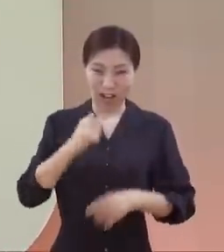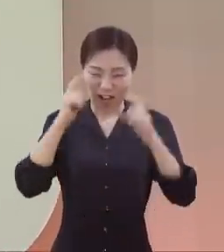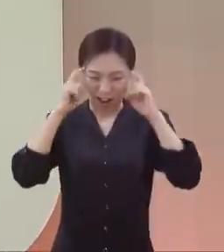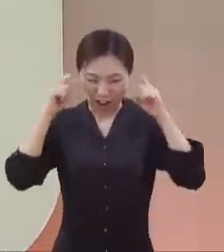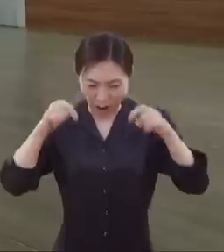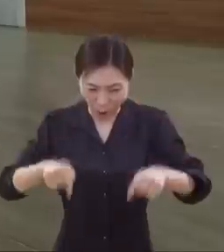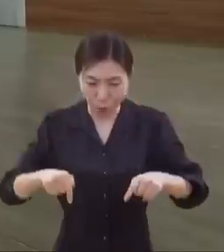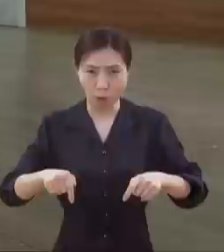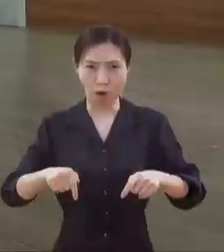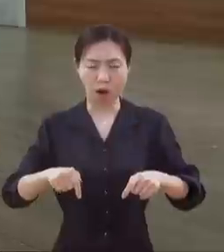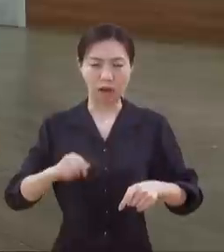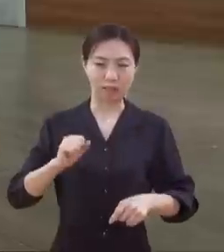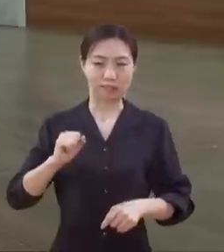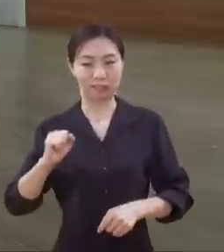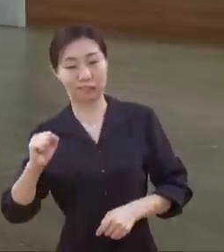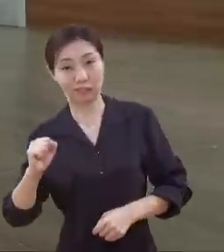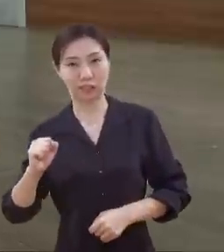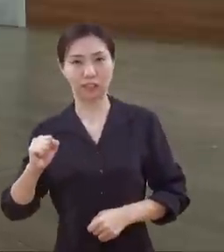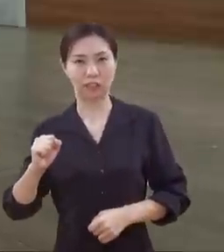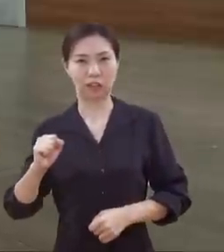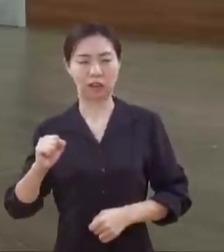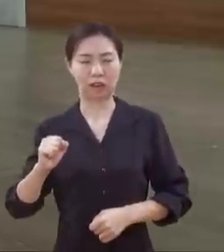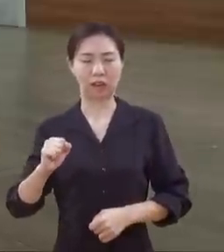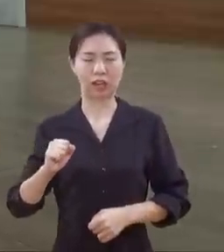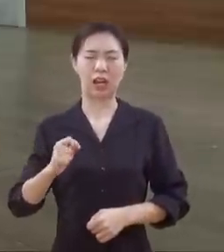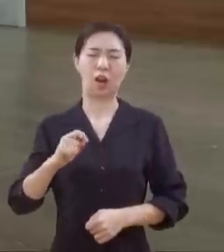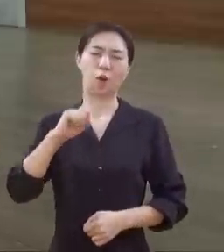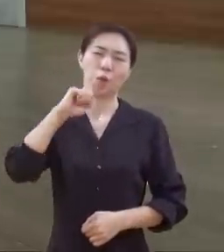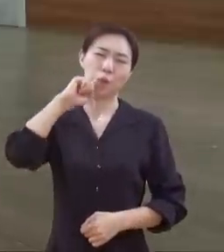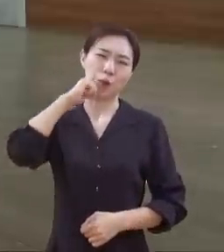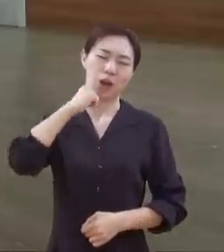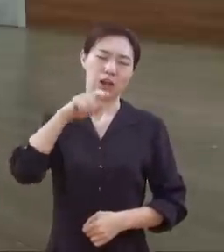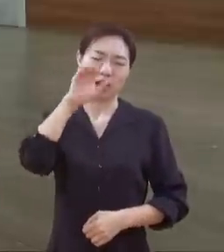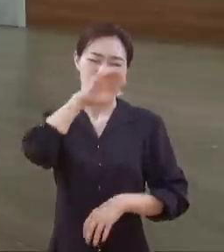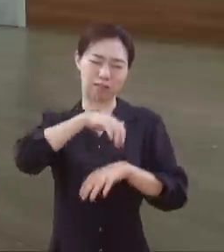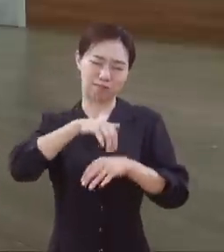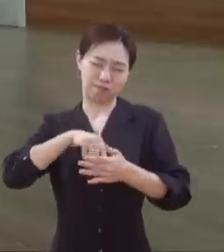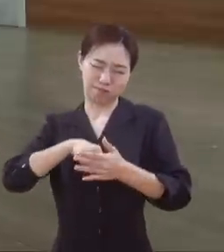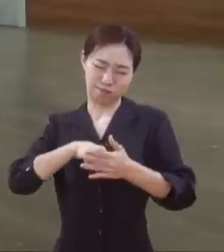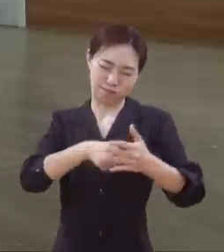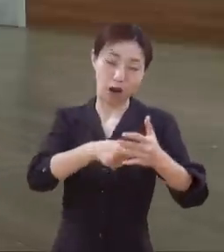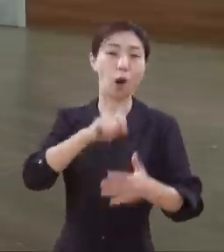그래서 오죽하면 우리 석가모니 부처님께서도